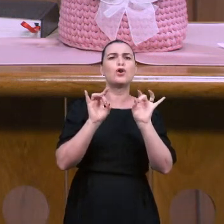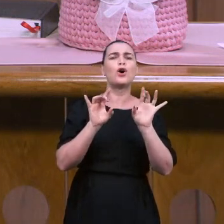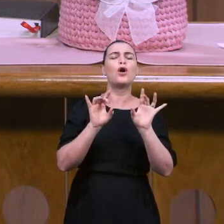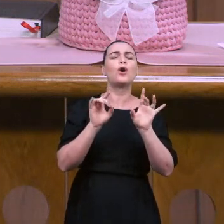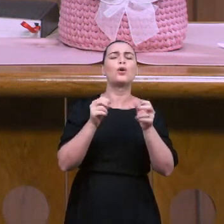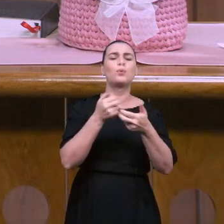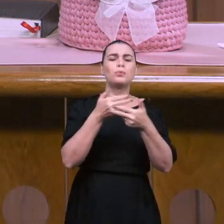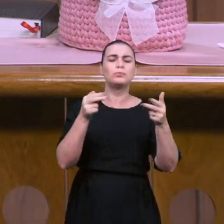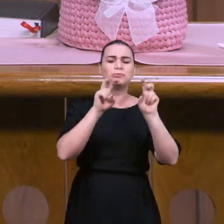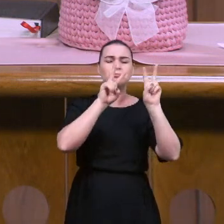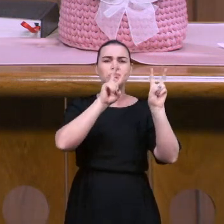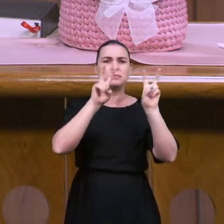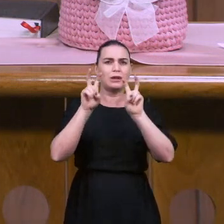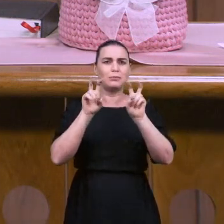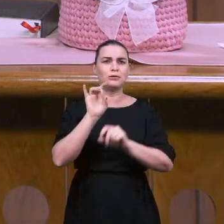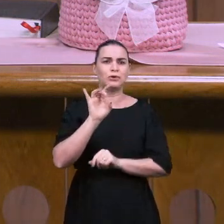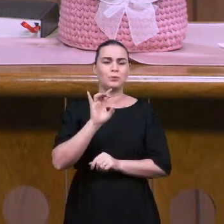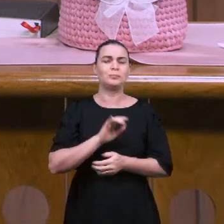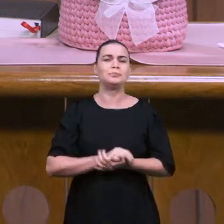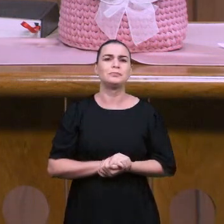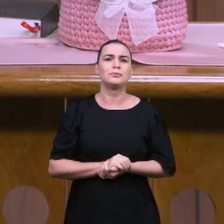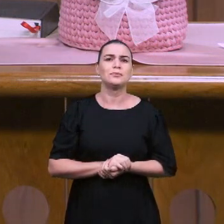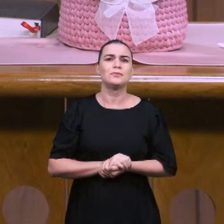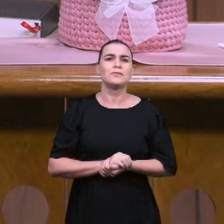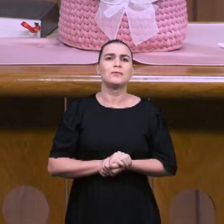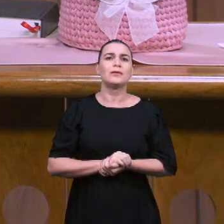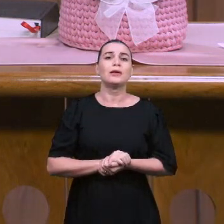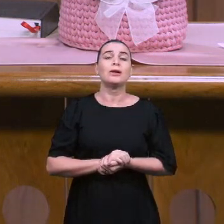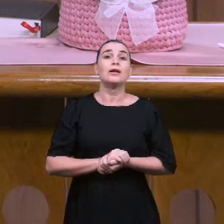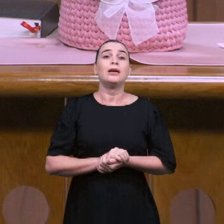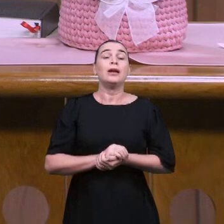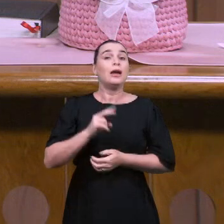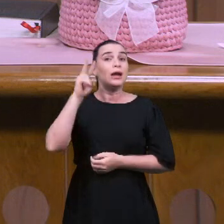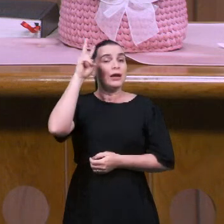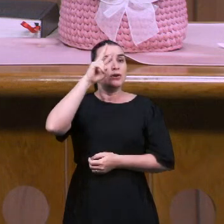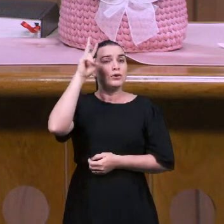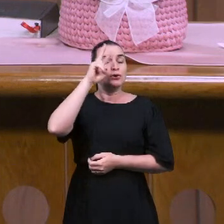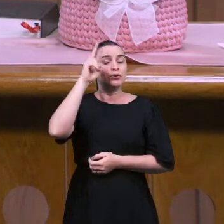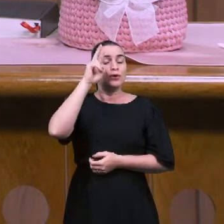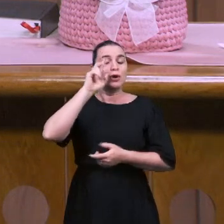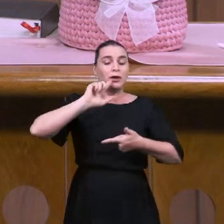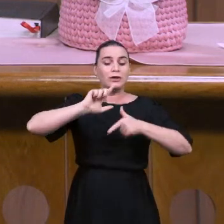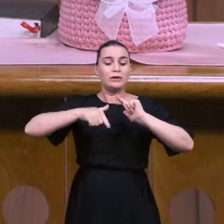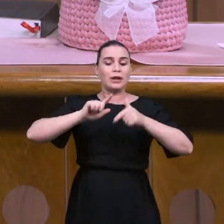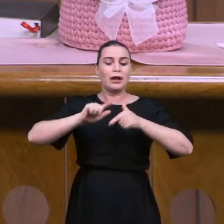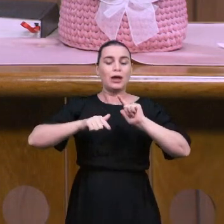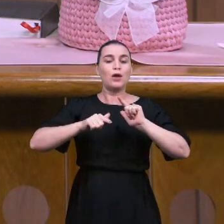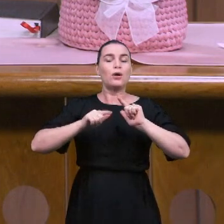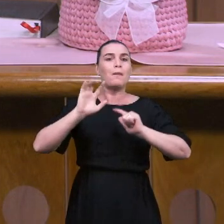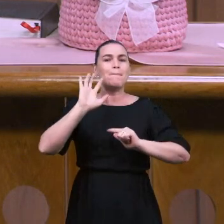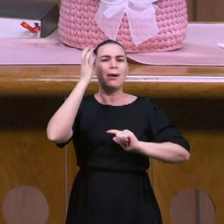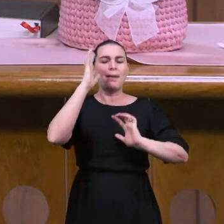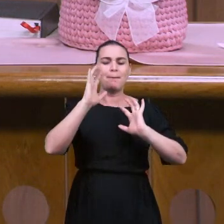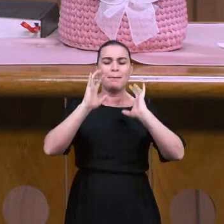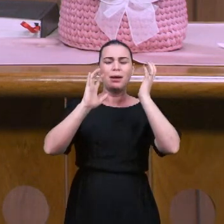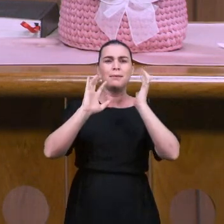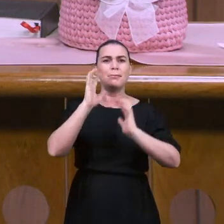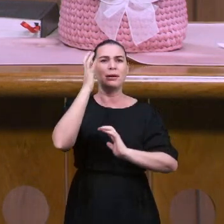continuer. L'Église, historiquement, quand elle prend l'histoire d'Israël, elle prend des faits. Par exemple,